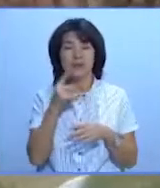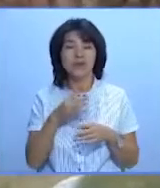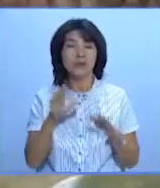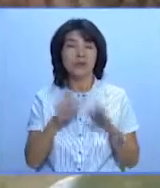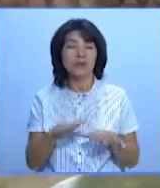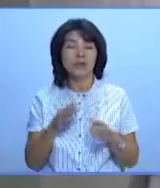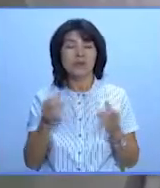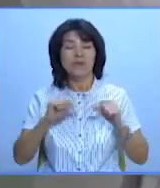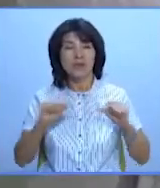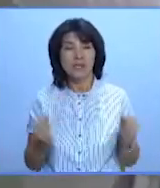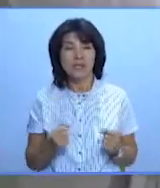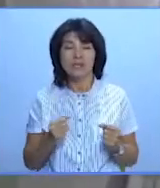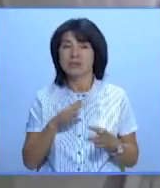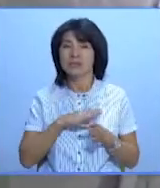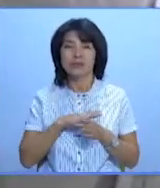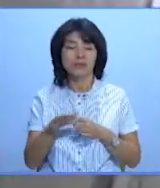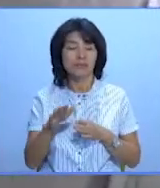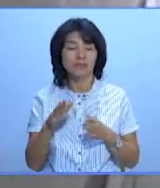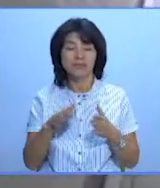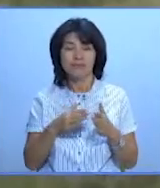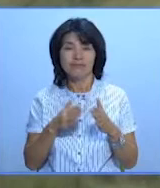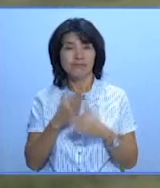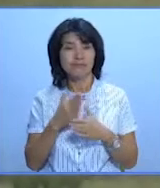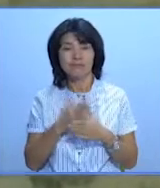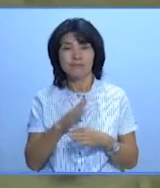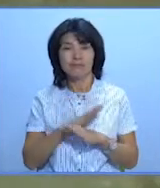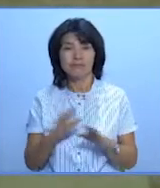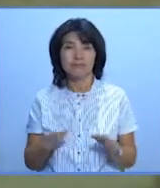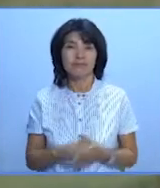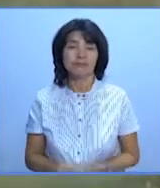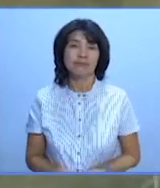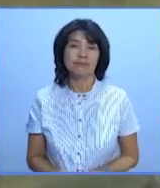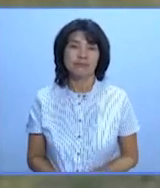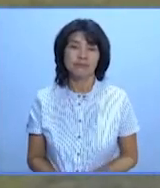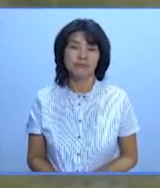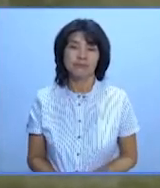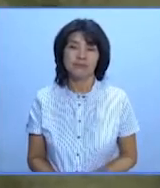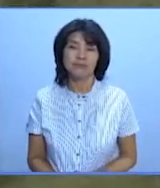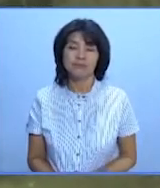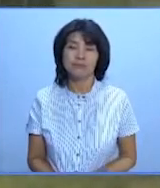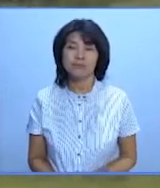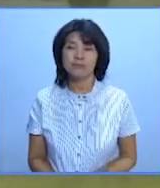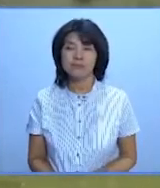добротно построенное здание тем временем пустует уровень может гусара маликова туалет кошкин баек этот аппарат изба янаульского района